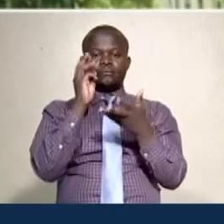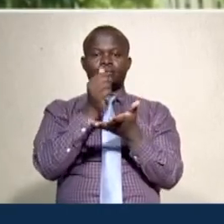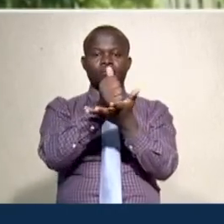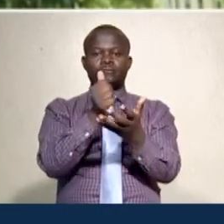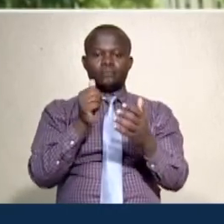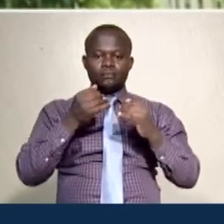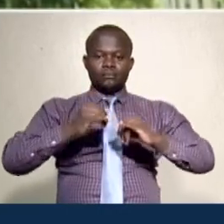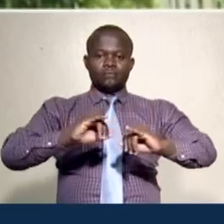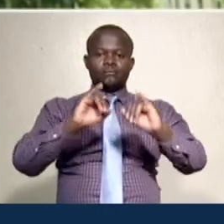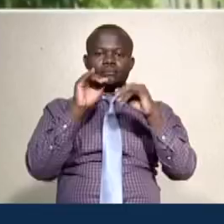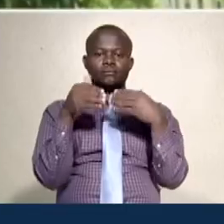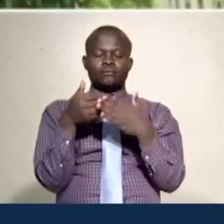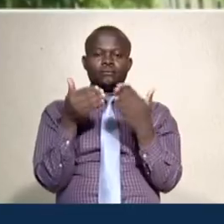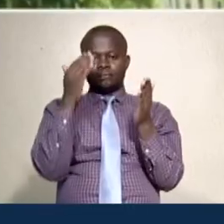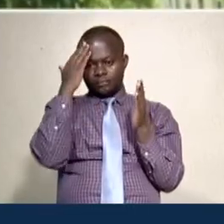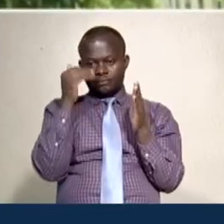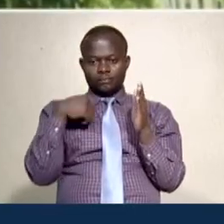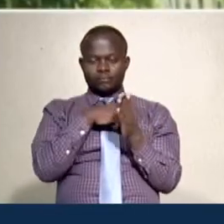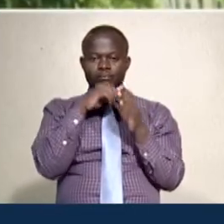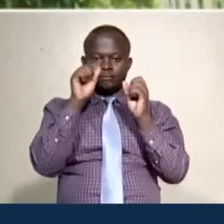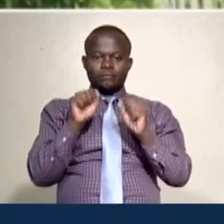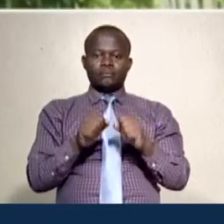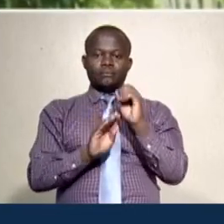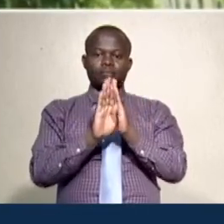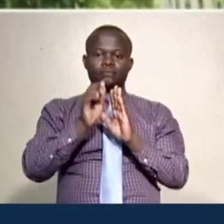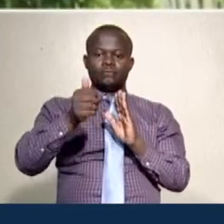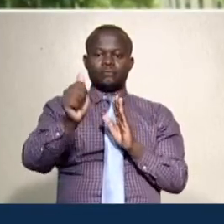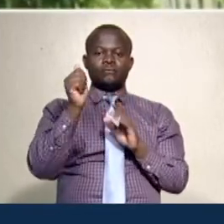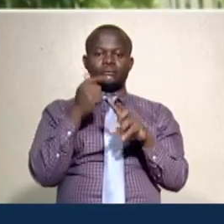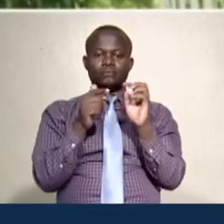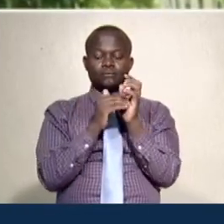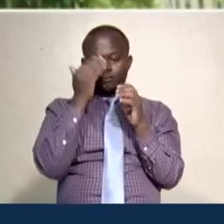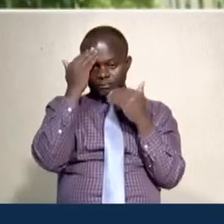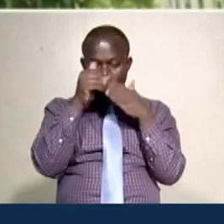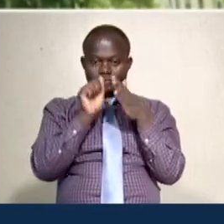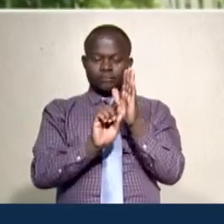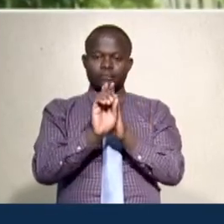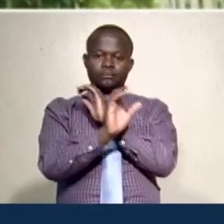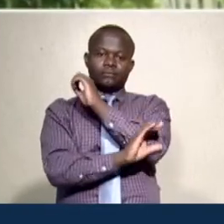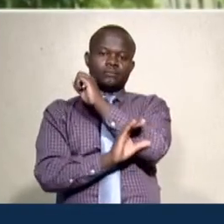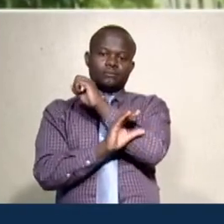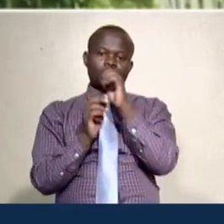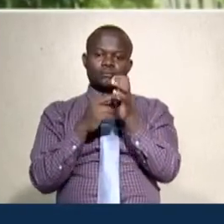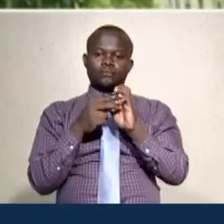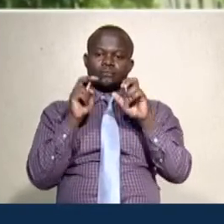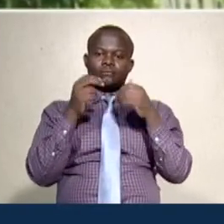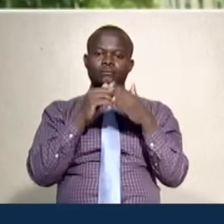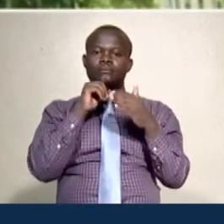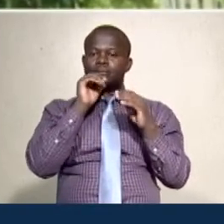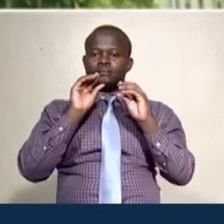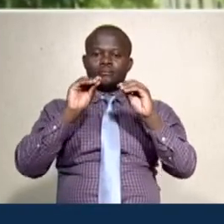gushyira ubwo bumenyi mu bikorwa kugira ngo abe yakwiteza imbere, kugira ngo abe yateza imbere igihugu. Ni ukuvuga ntabwo